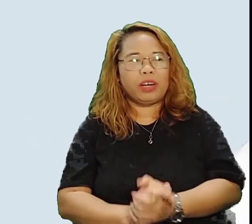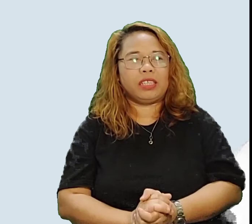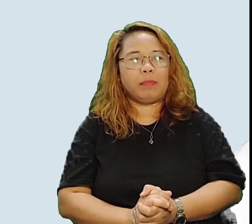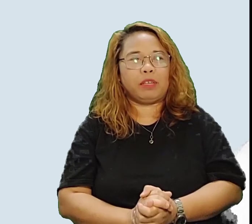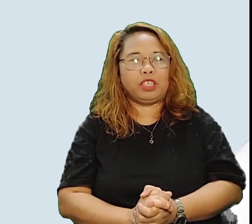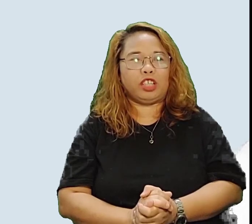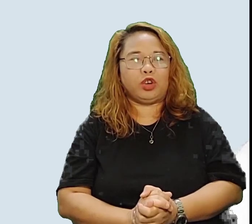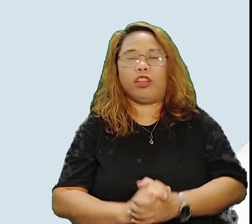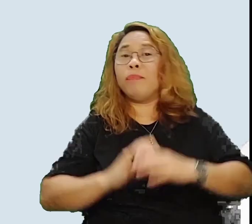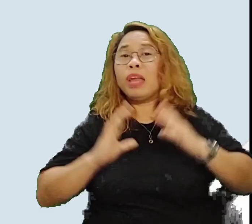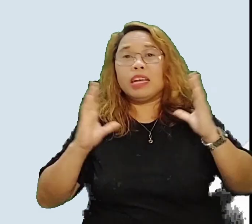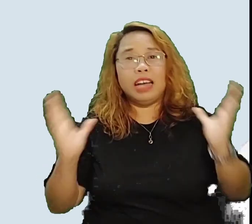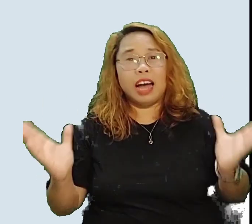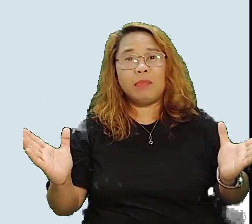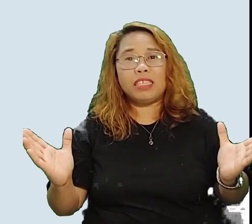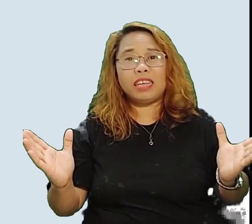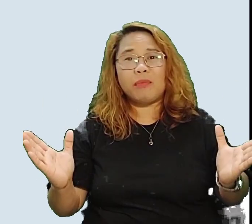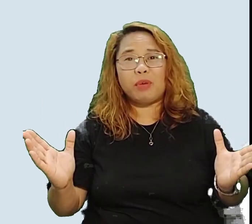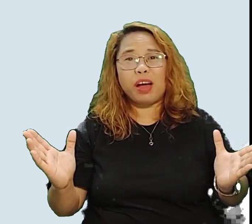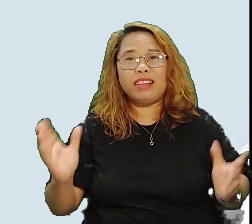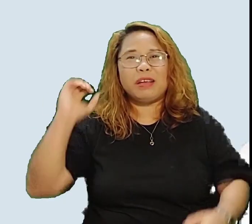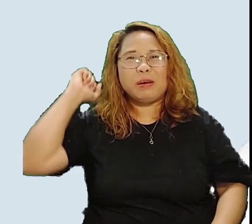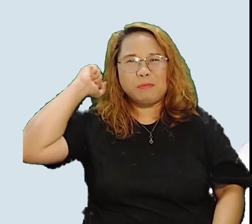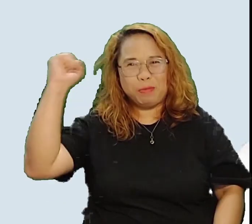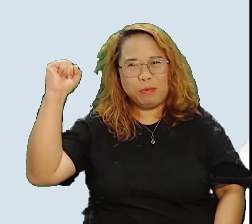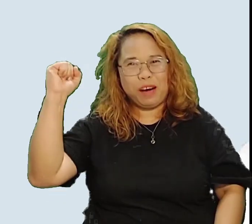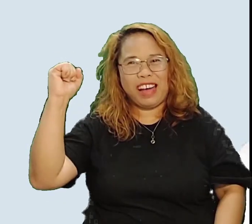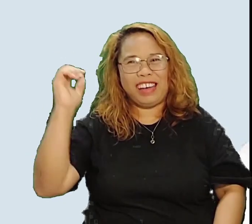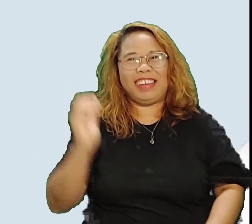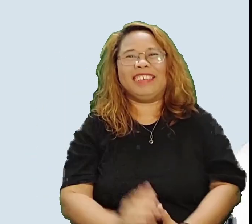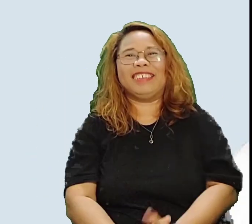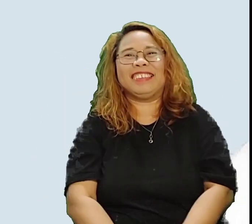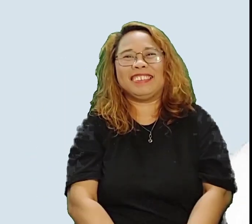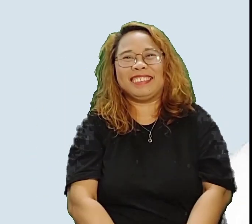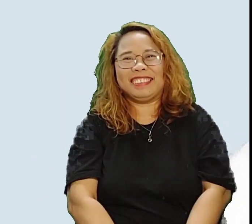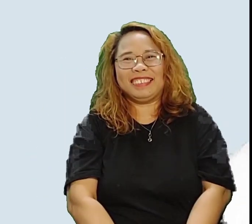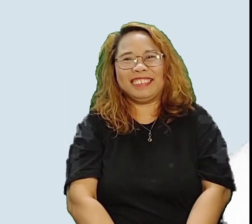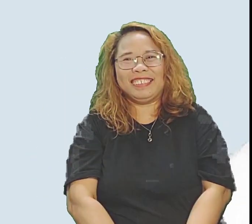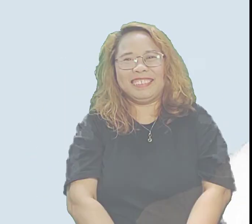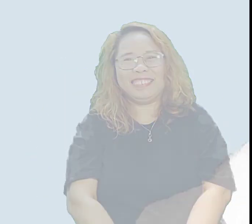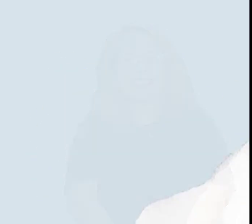holy Workers' Appreciation. God bless everyone. Mabuhay!